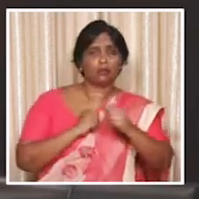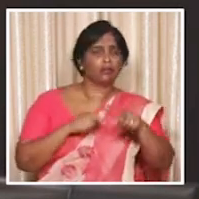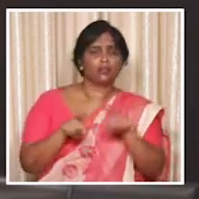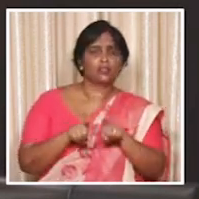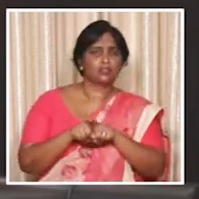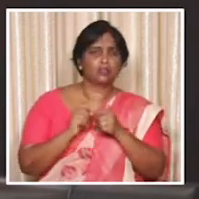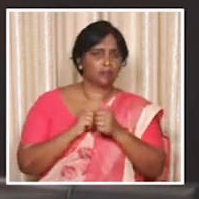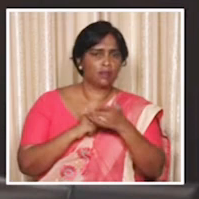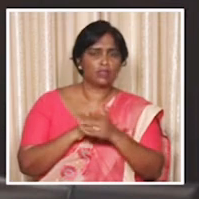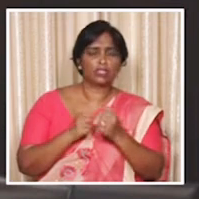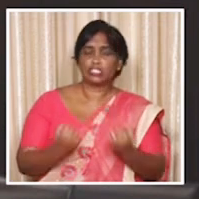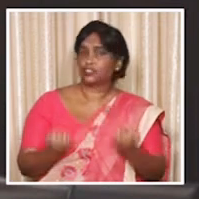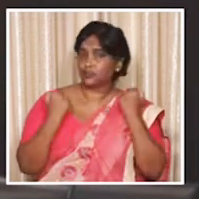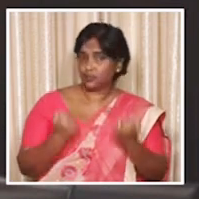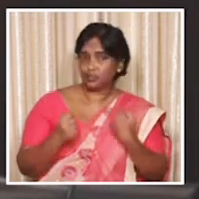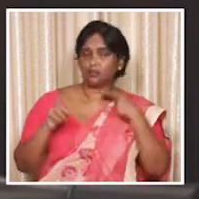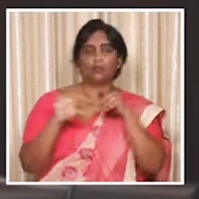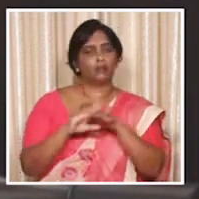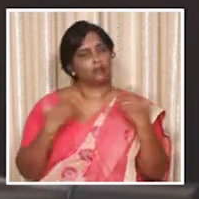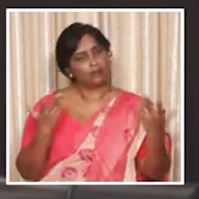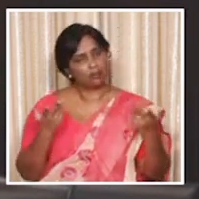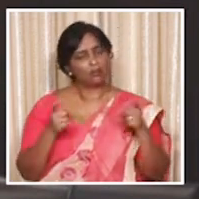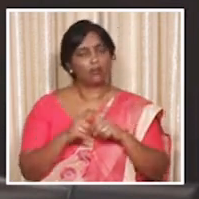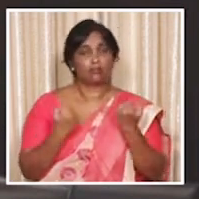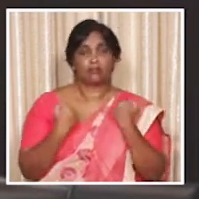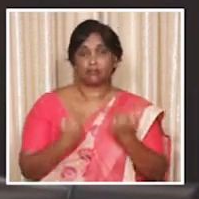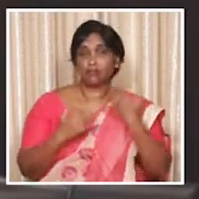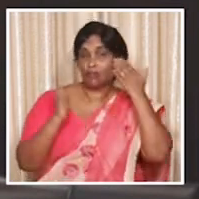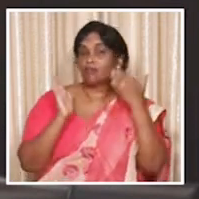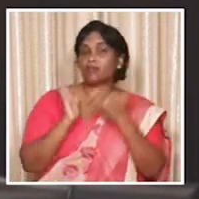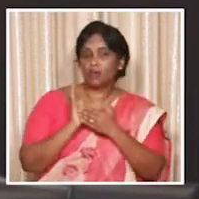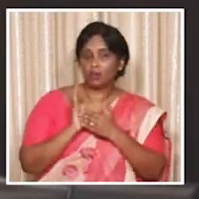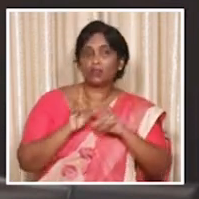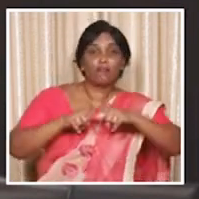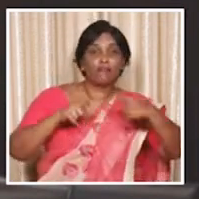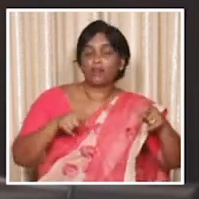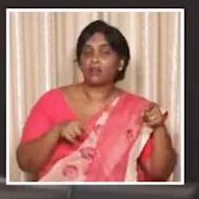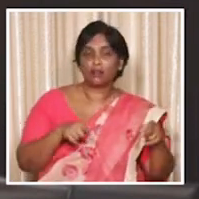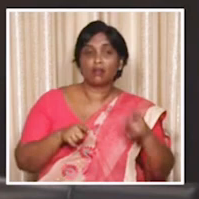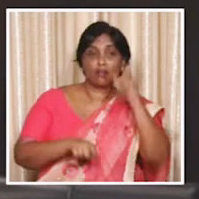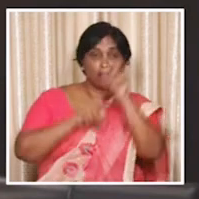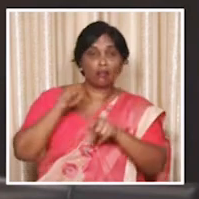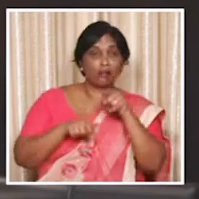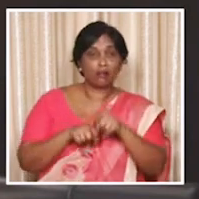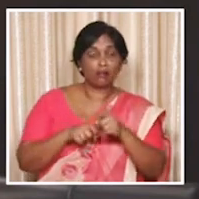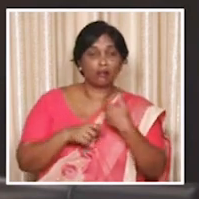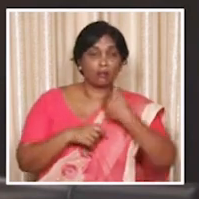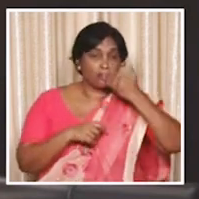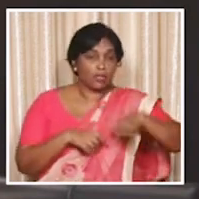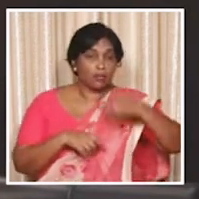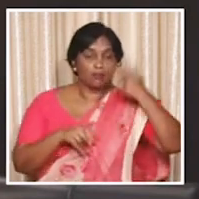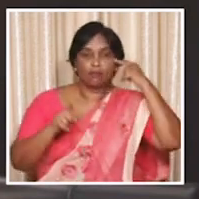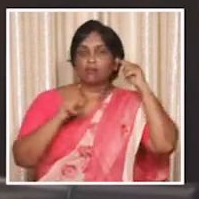විදිහටද තියෙන්නේ? මොකද ජිම් එකට යනවා එහෙම නැත්නම් ඔයාගේ ෆිට්නස් ගැනම විතරයි බලන්නේ මොනම වෙලාවකවත් මේ ක්‍රීඩකයන්ගේ ස්කිල්